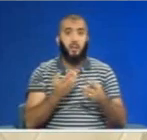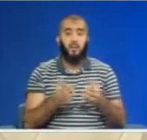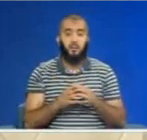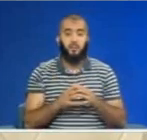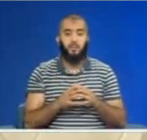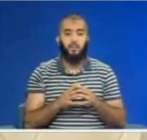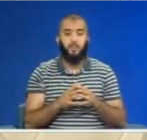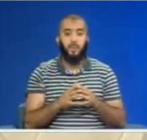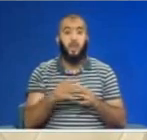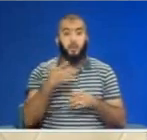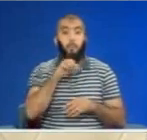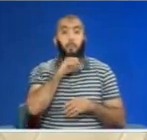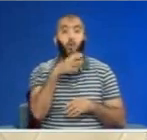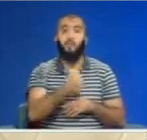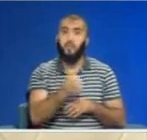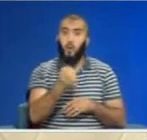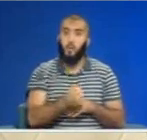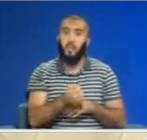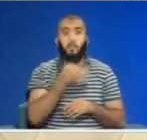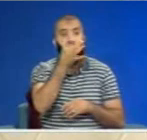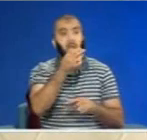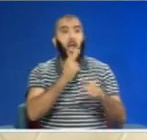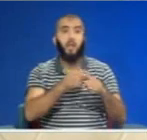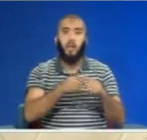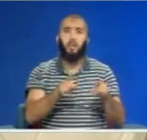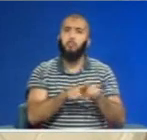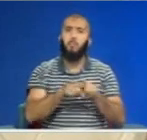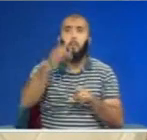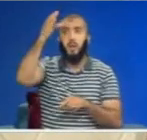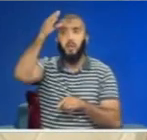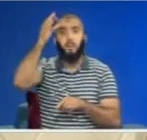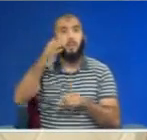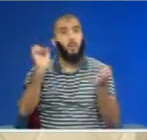القرآن. وسيدنا رسول الله صلى الله عليه وسلم هنا والعلماء متفقين على منع ذلك.